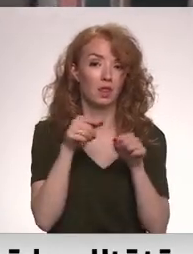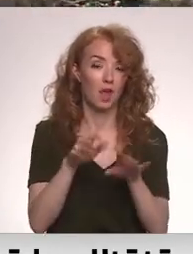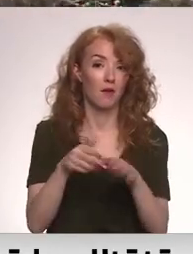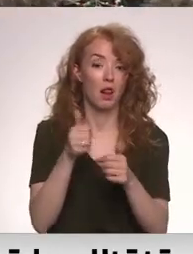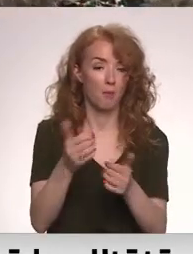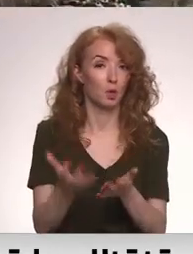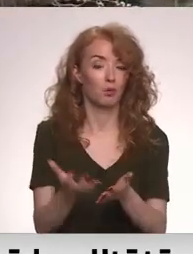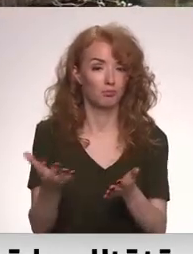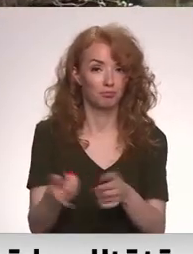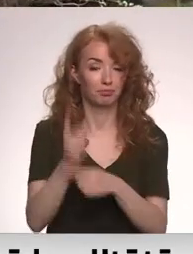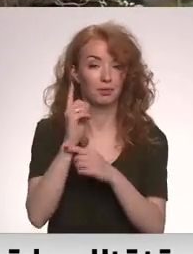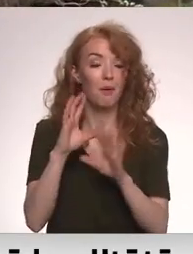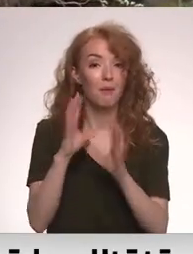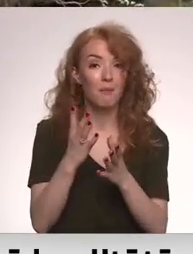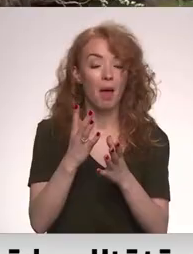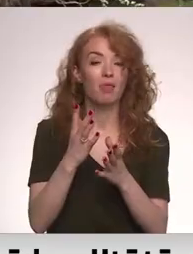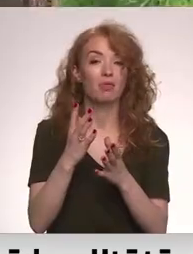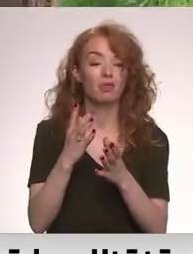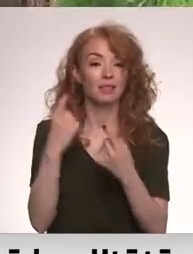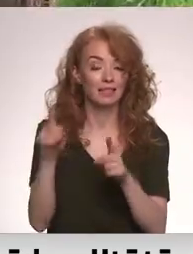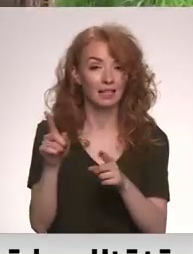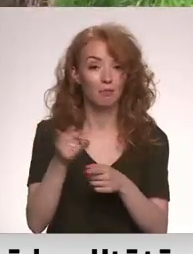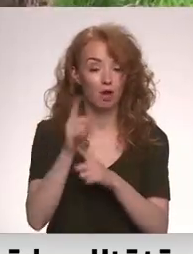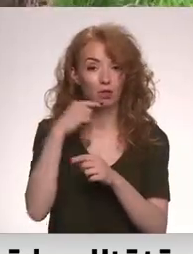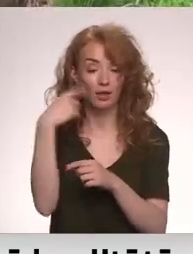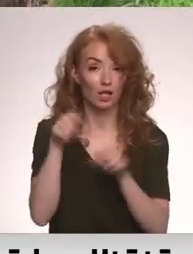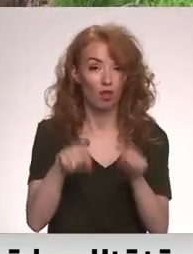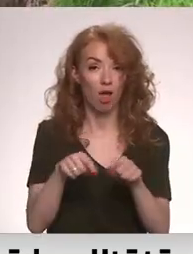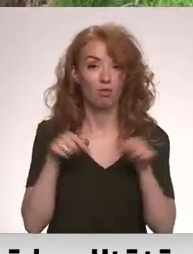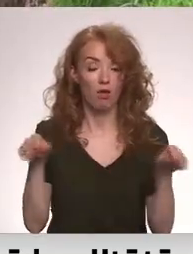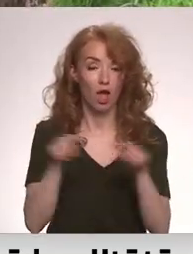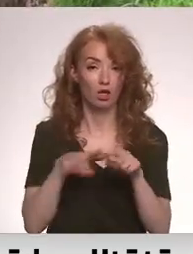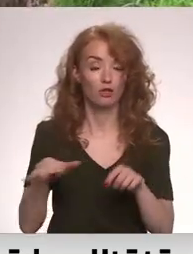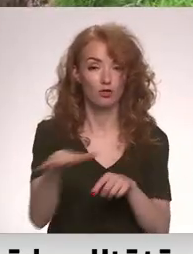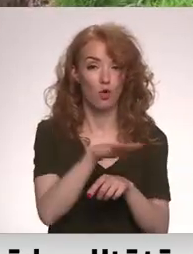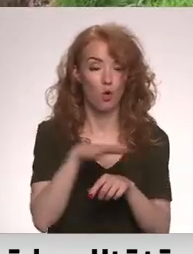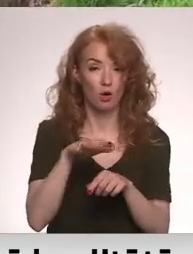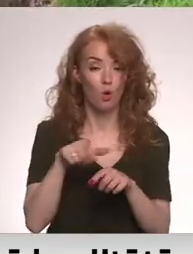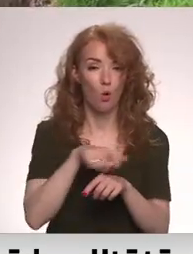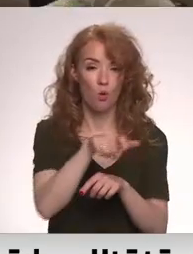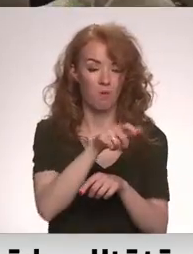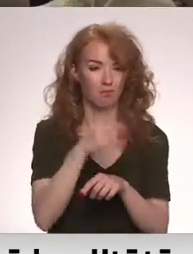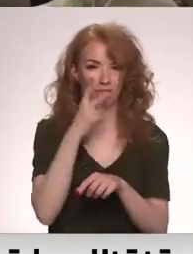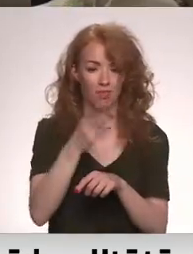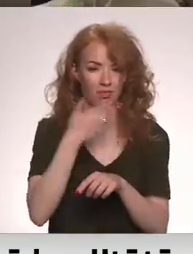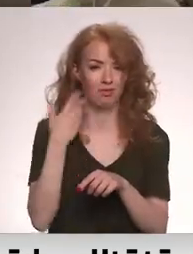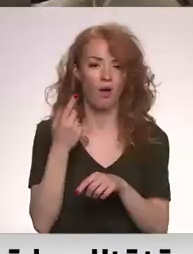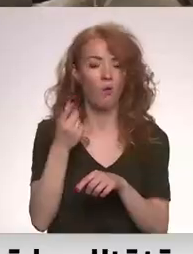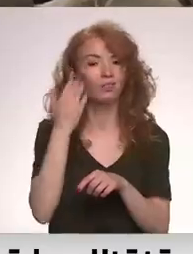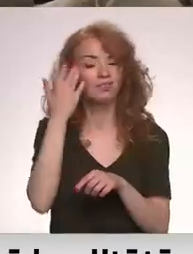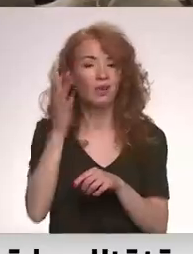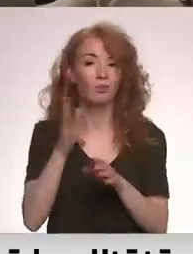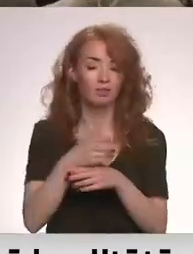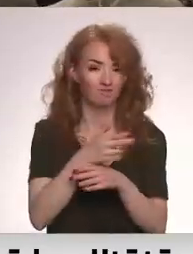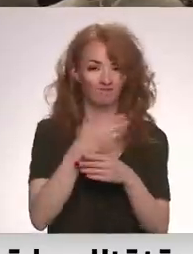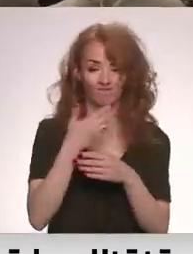var noķert. Tikmēr Krimūna pagastā uzrunātie teica, ka viņu teritorijā Aucas upi grūti pat par upi nosaukt, kur nu vēl cerēt, ka tur